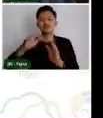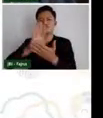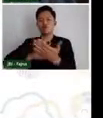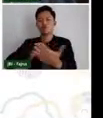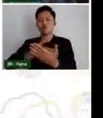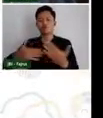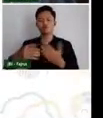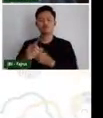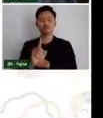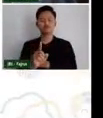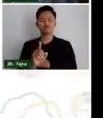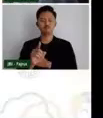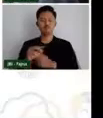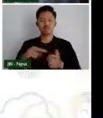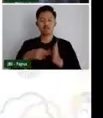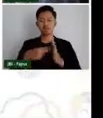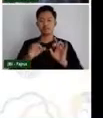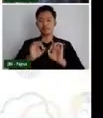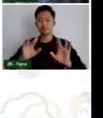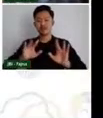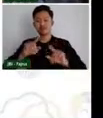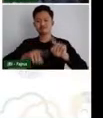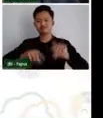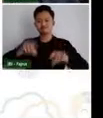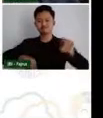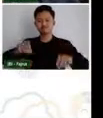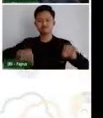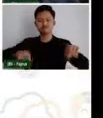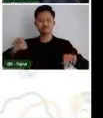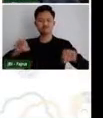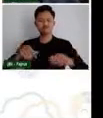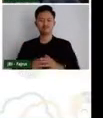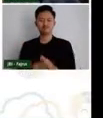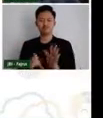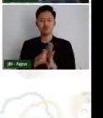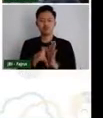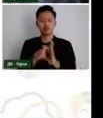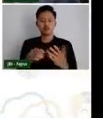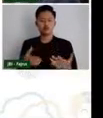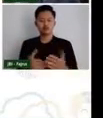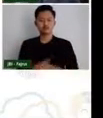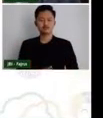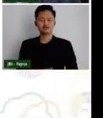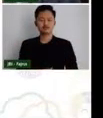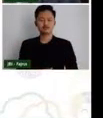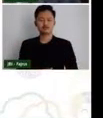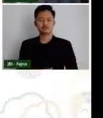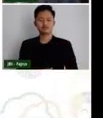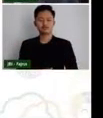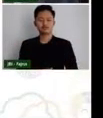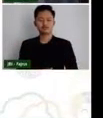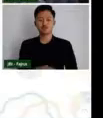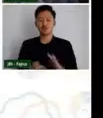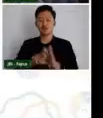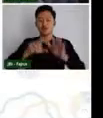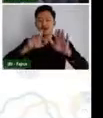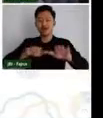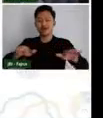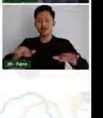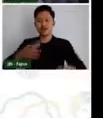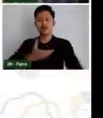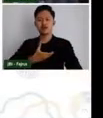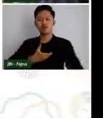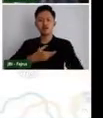melakukan diferensiasi evaluasi. Gitu. Artinya, misalnya untuk anak bisa menulis,